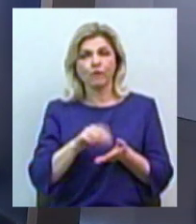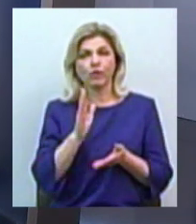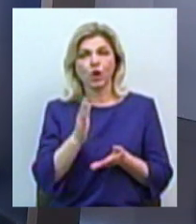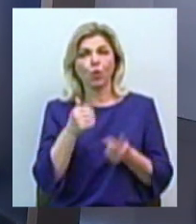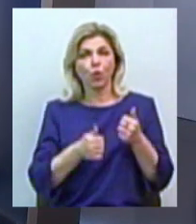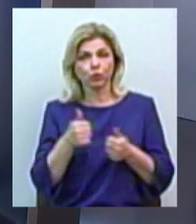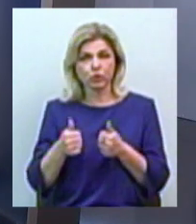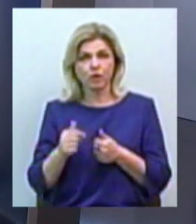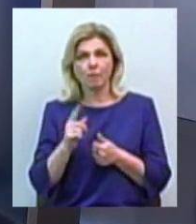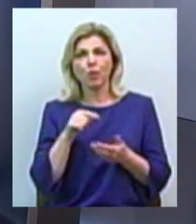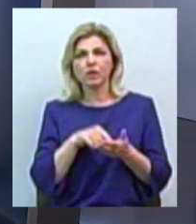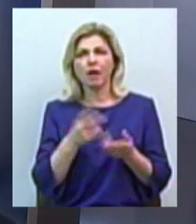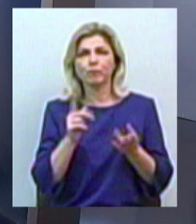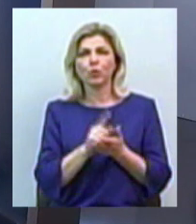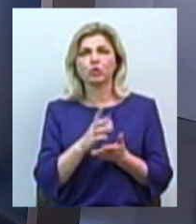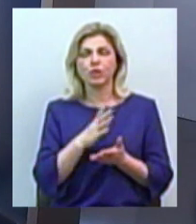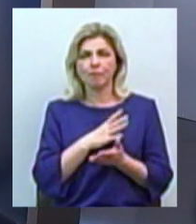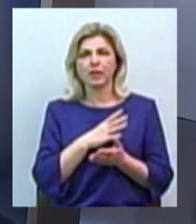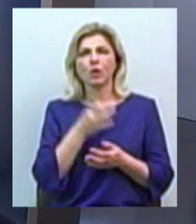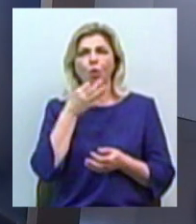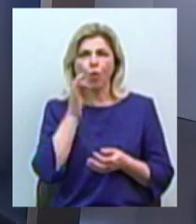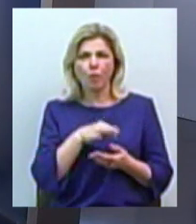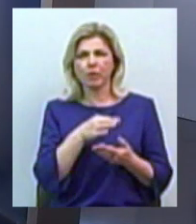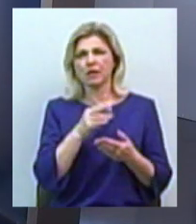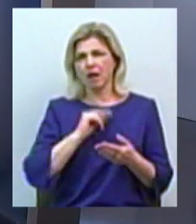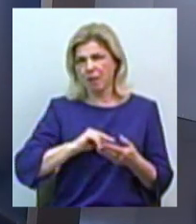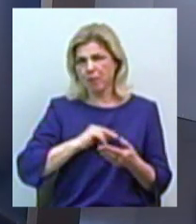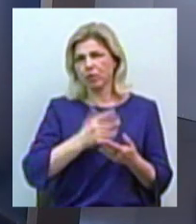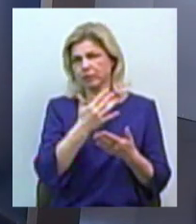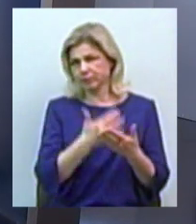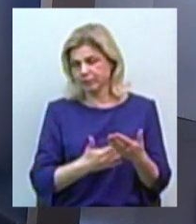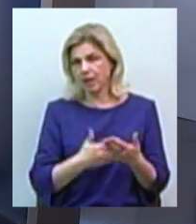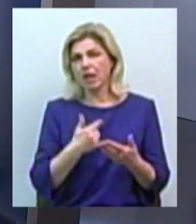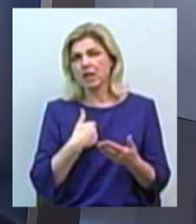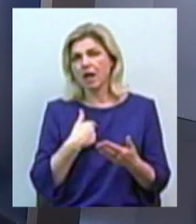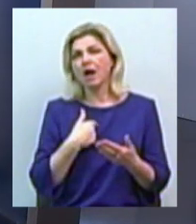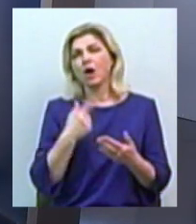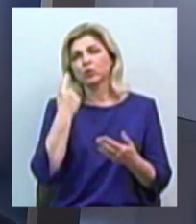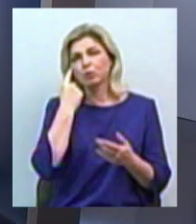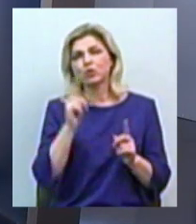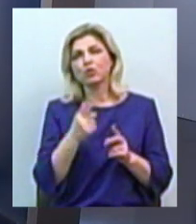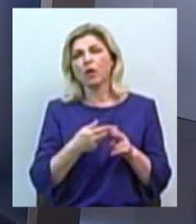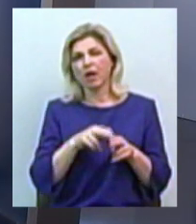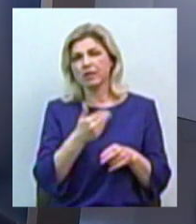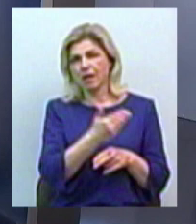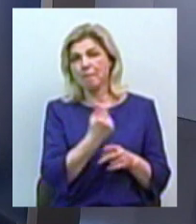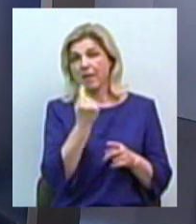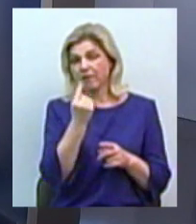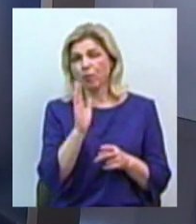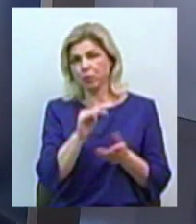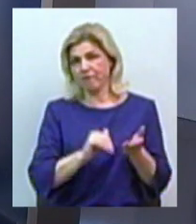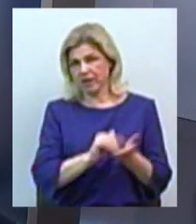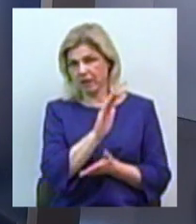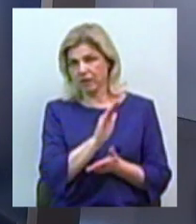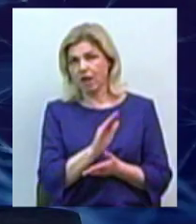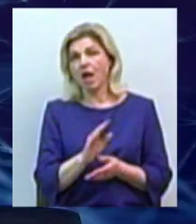там і відповідний досвід стивідорної діяльності, там і так далі. І я не виключаю, що вона, її пропозиції будуть відхилені, а таким чином